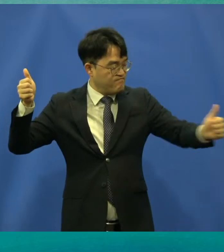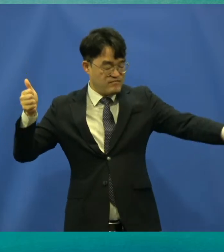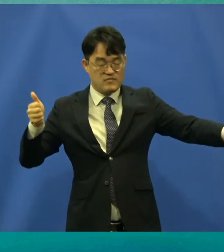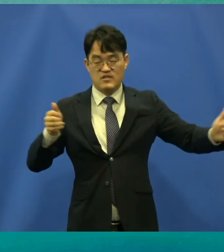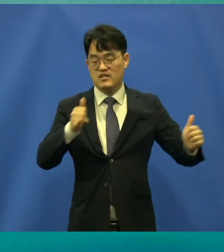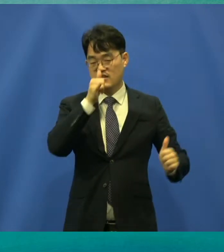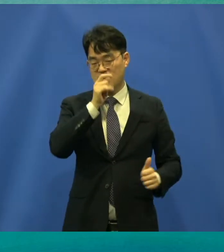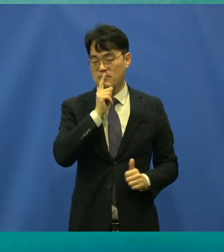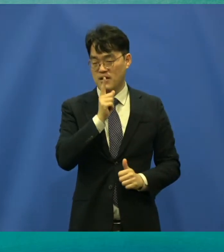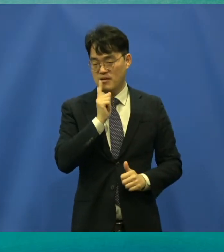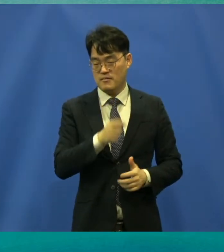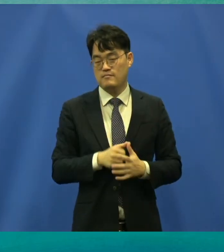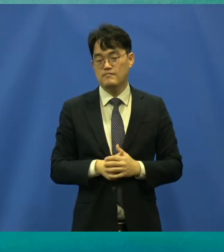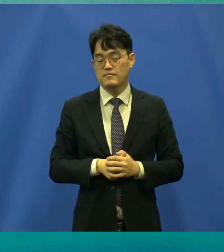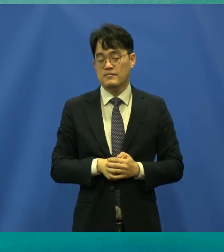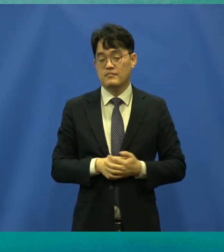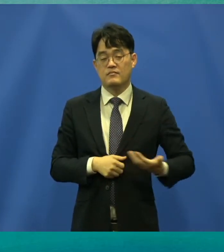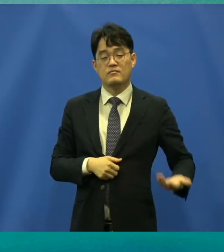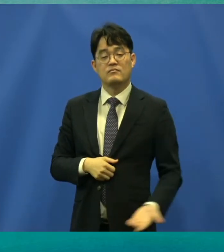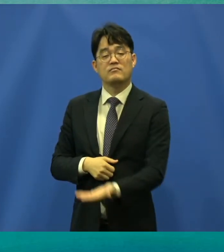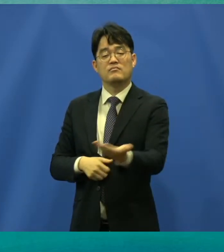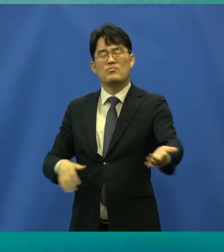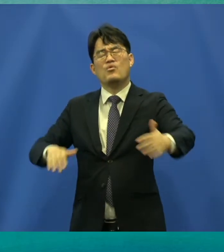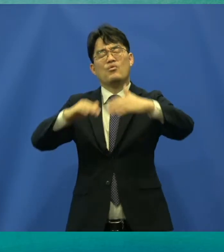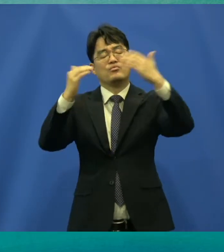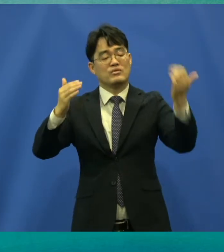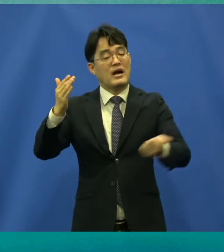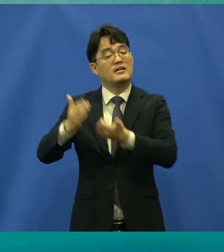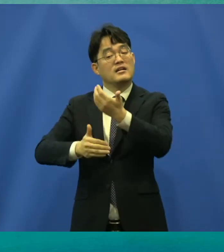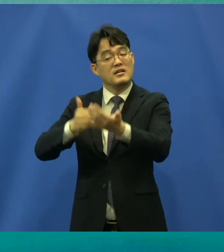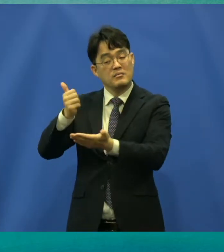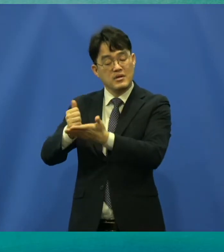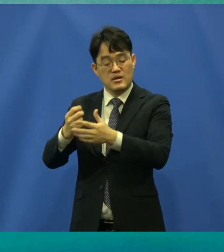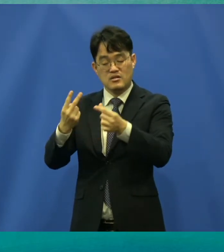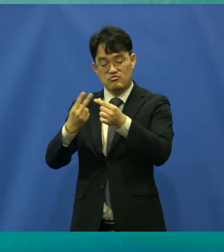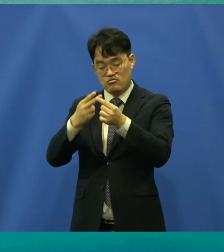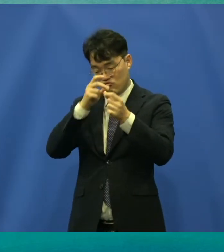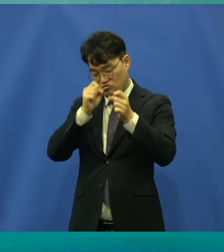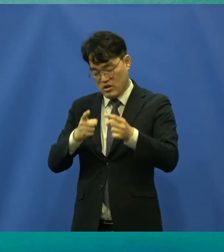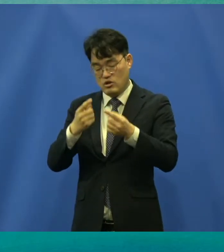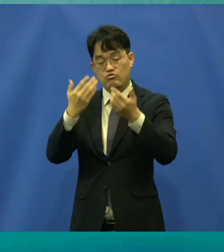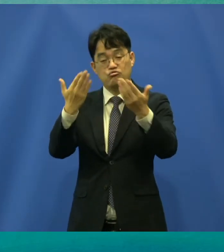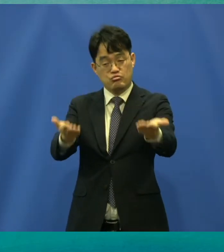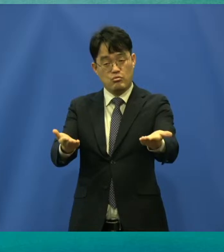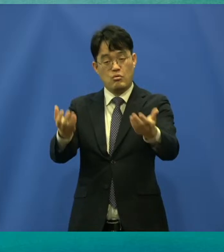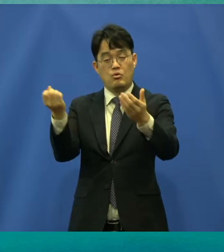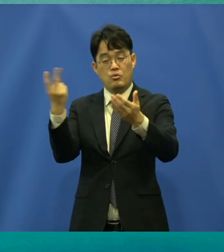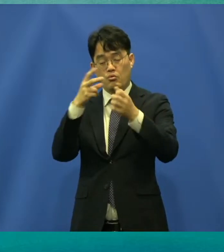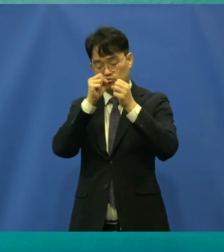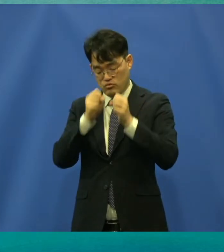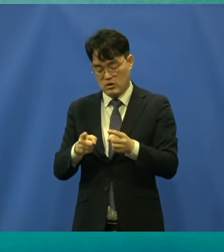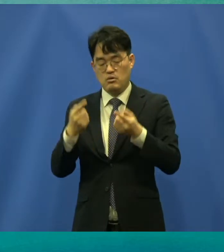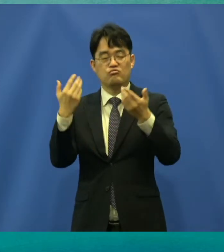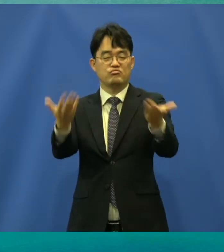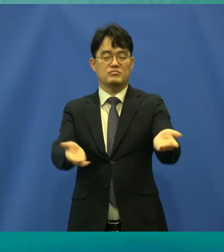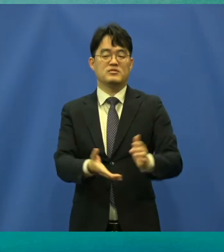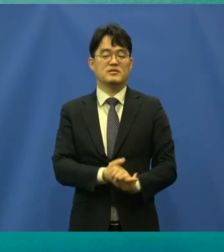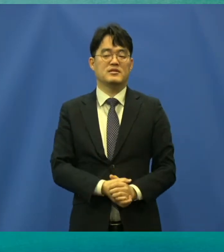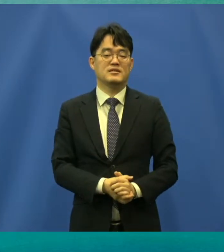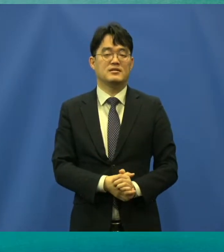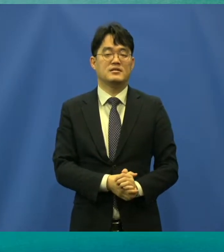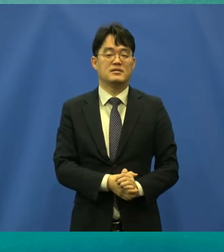주시는 하나님의 은혜를 받았습니다. 그리고 기회를 주시고 또 주십니다. 어쩌면 이런